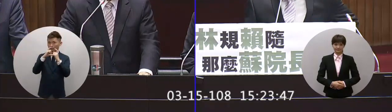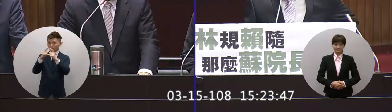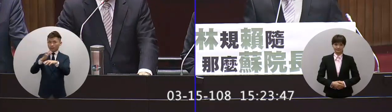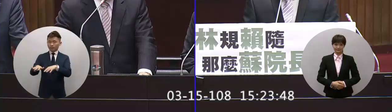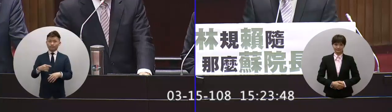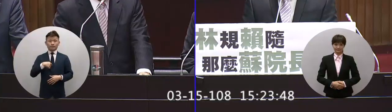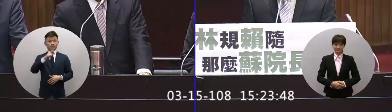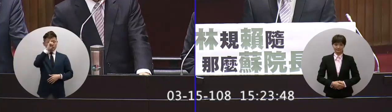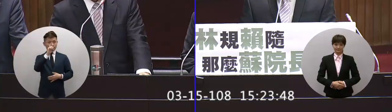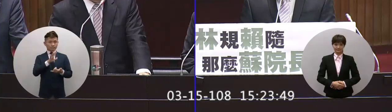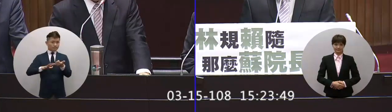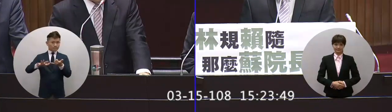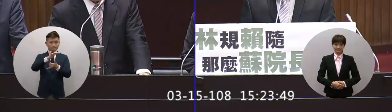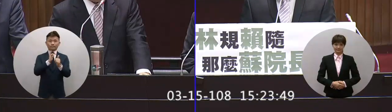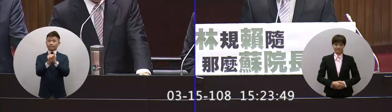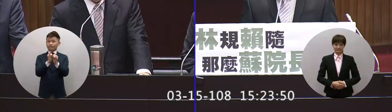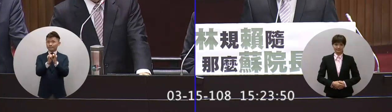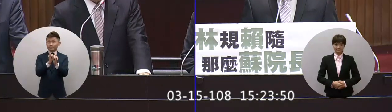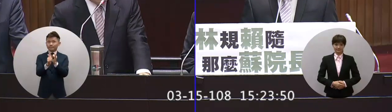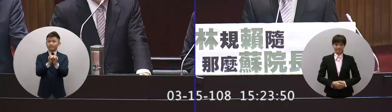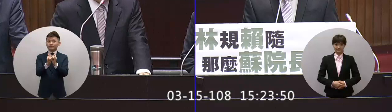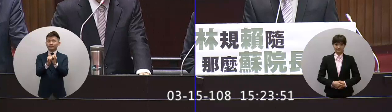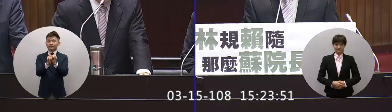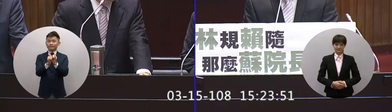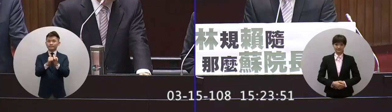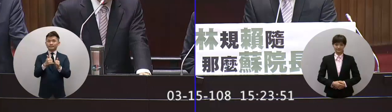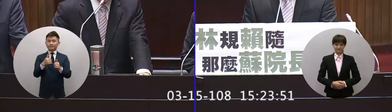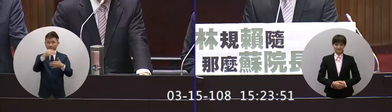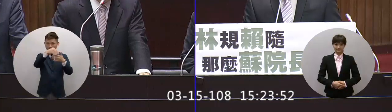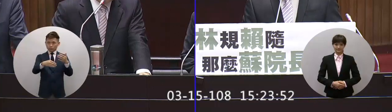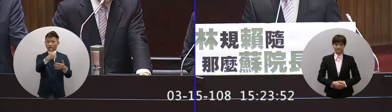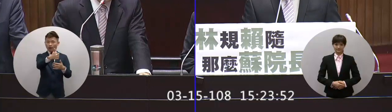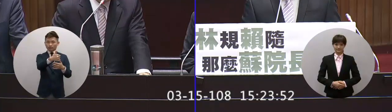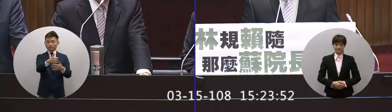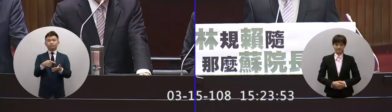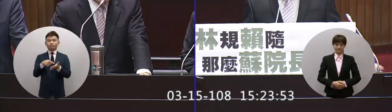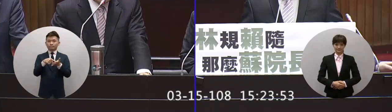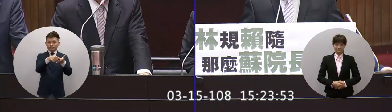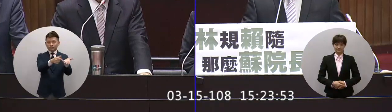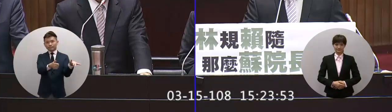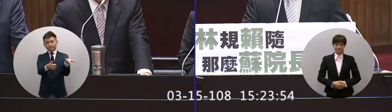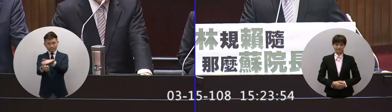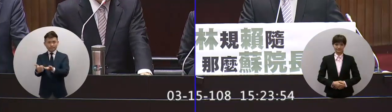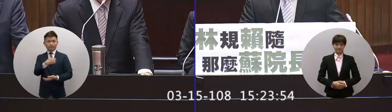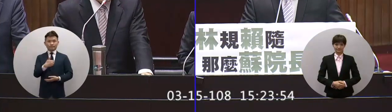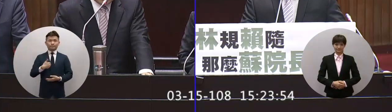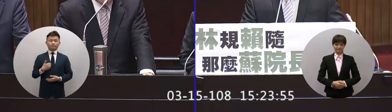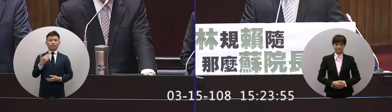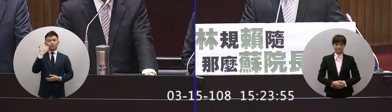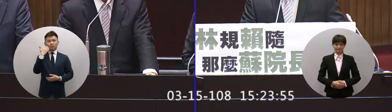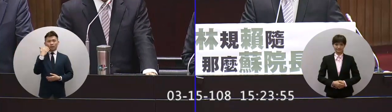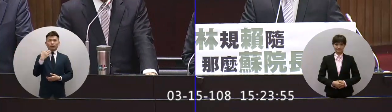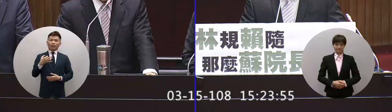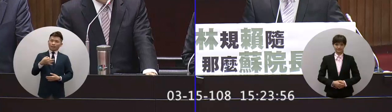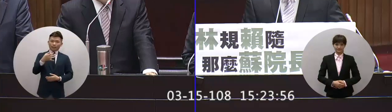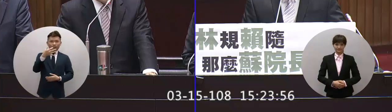望所有的国民都能享受这一个好的制度。那如果是真的有怎么样子治安